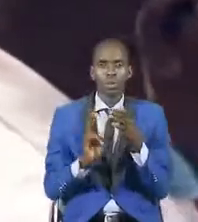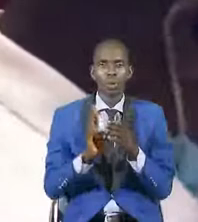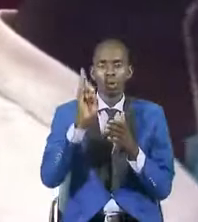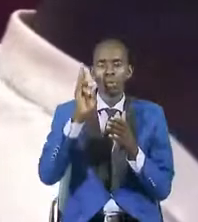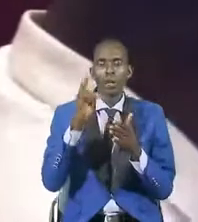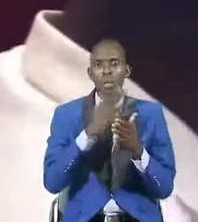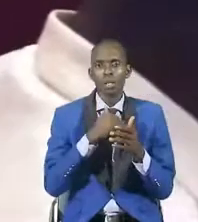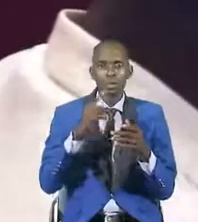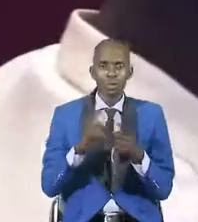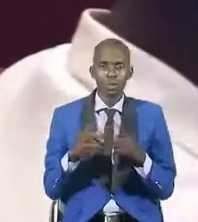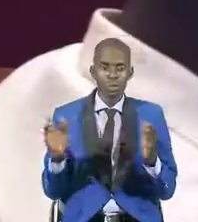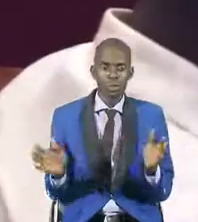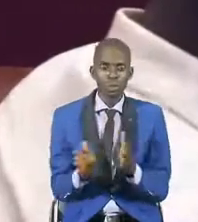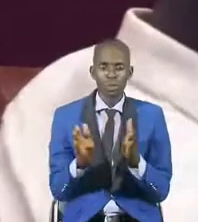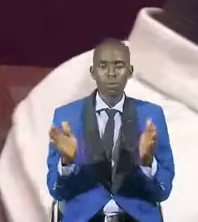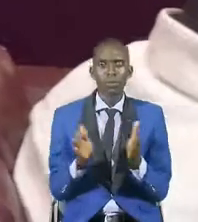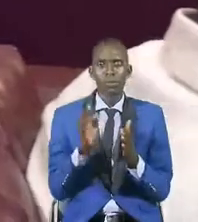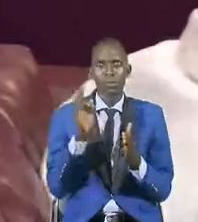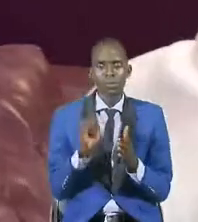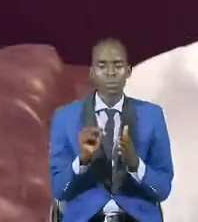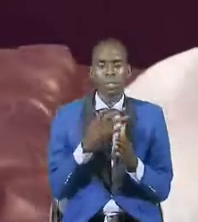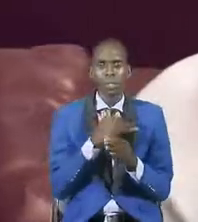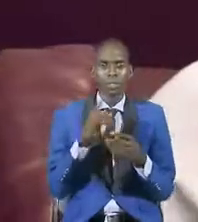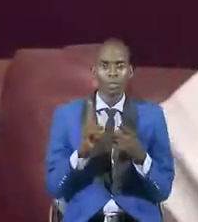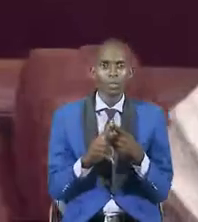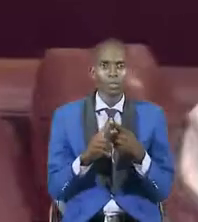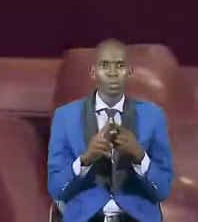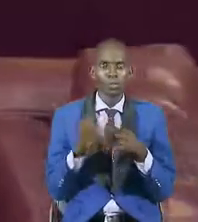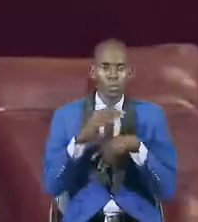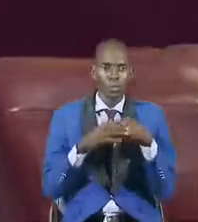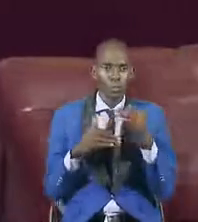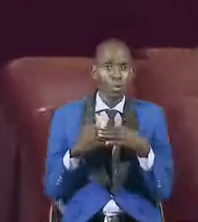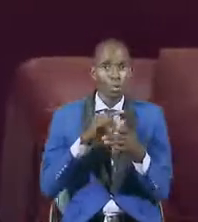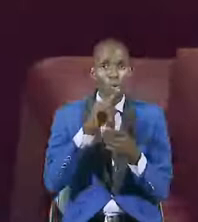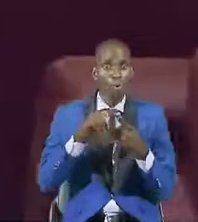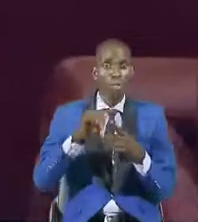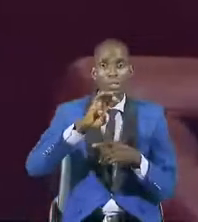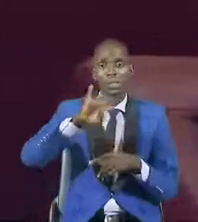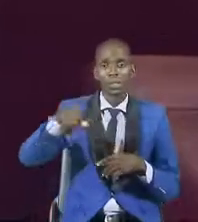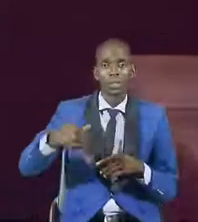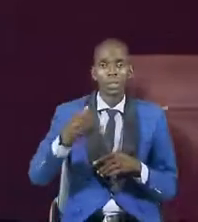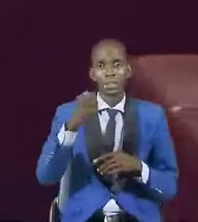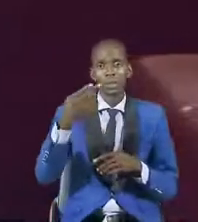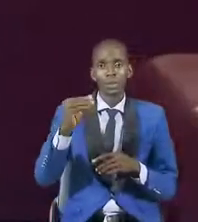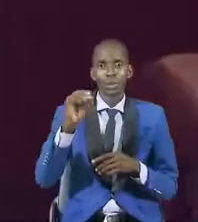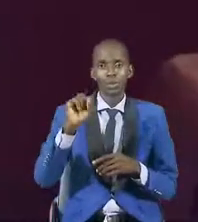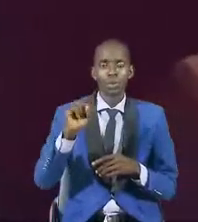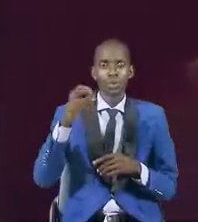édifie, les exhorte, les console. Lorsque